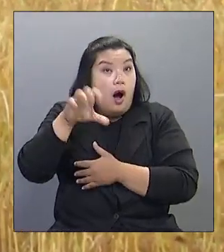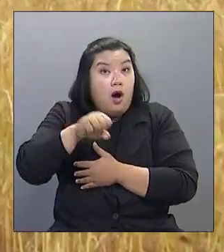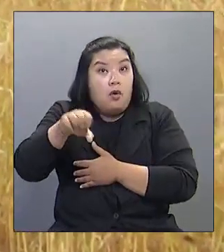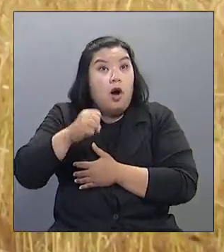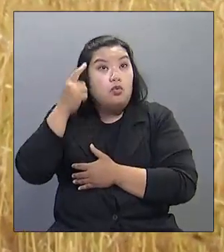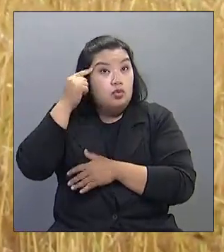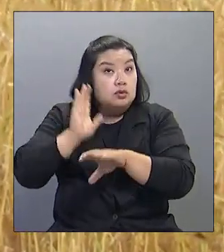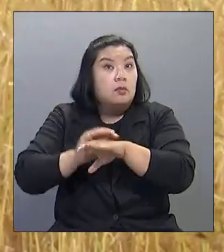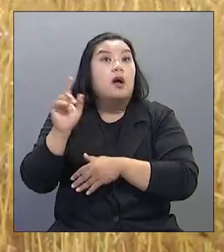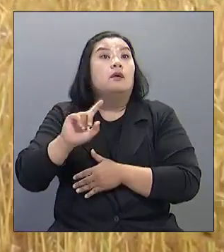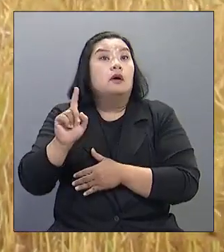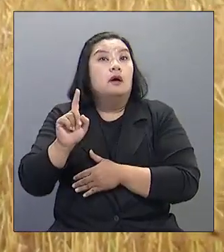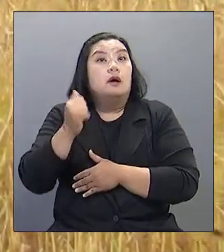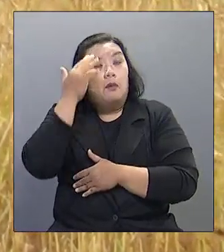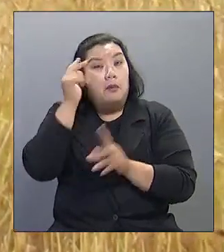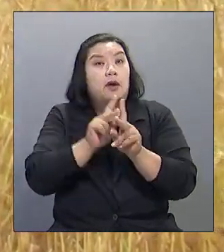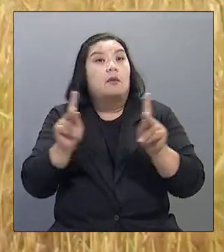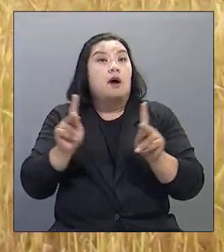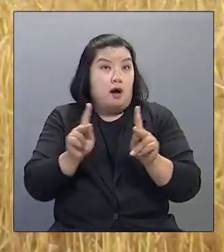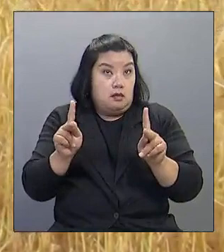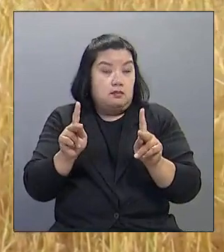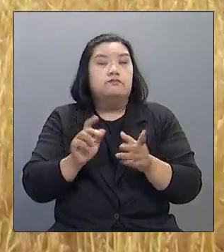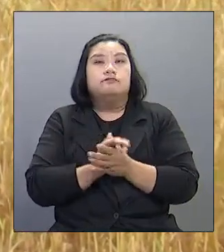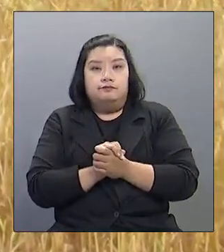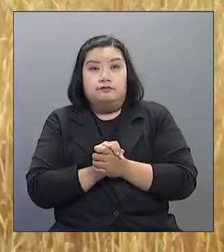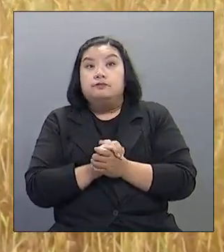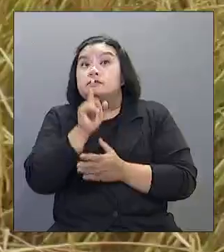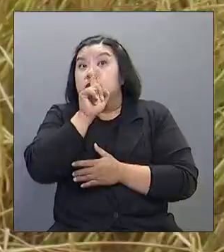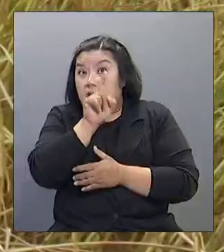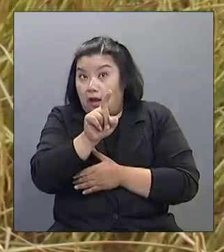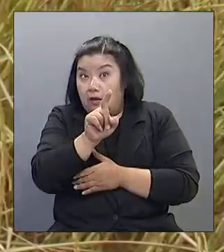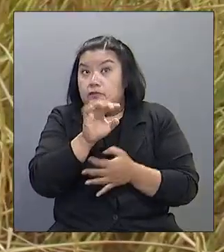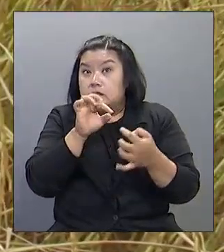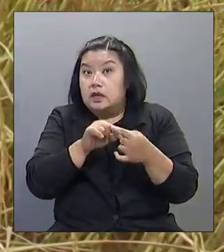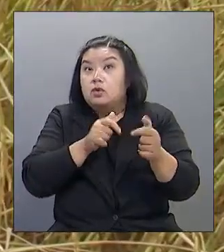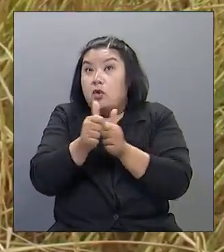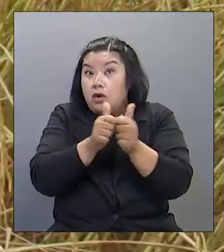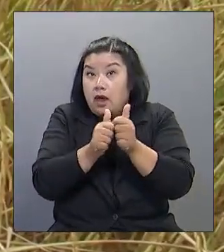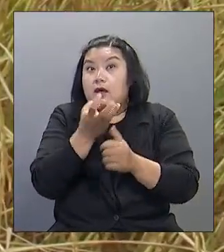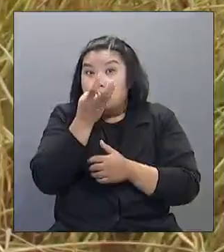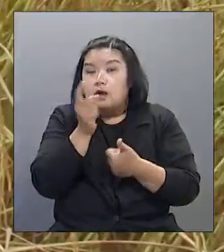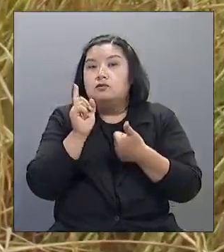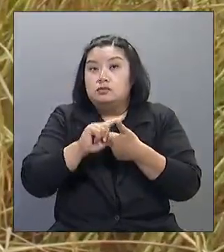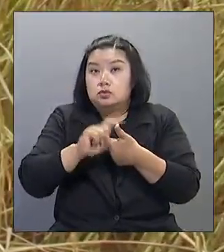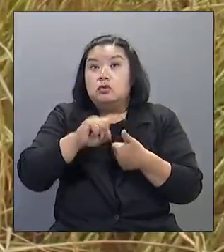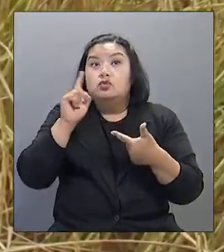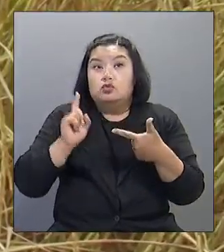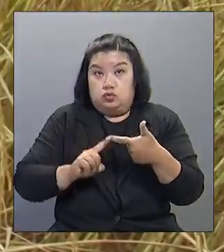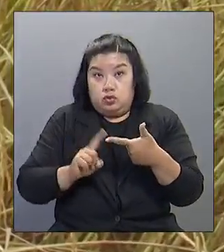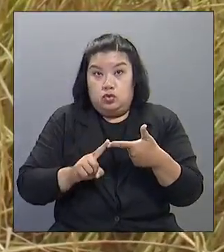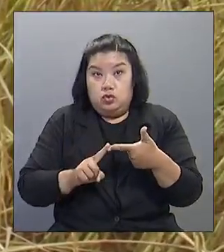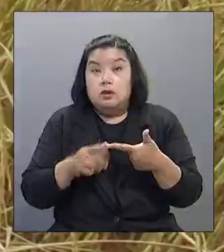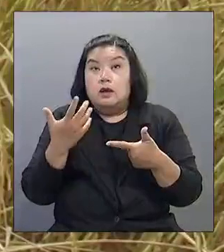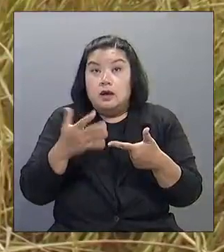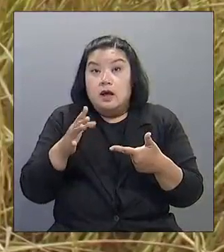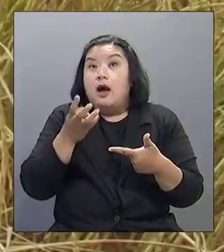พันธุ์มากน้อยเพียงใดค่ะคำถามเรื่องคุณภาพชี้วัดในการแข่งขันก็เรื่องนึงข้าวที่ส่งไป